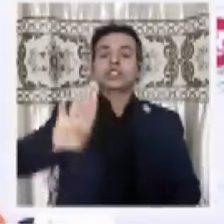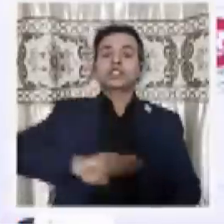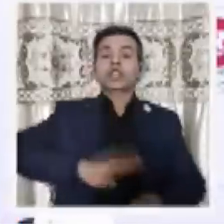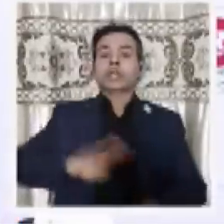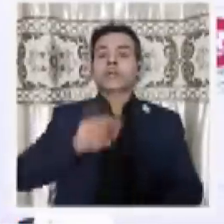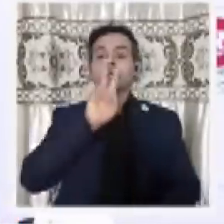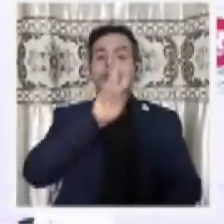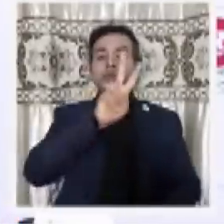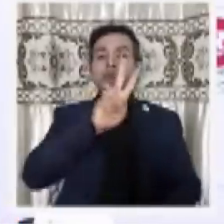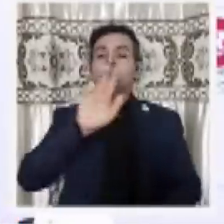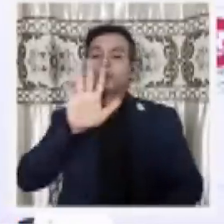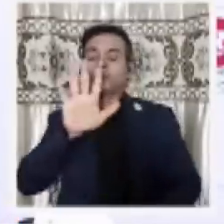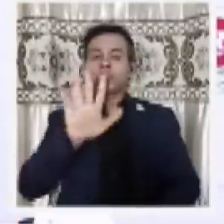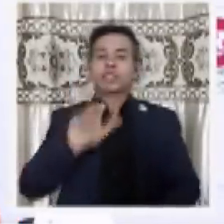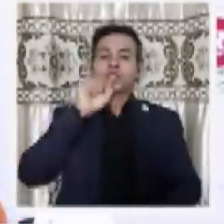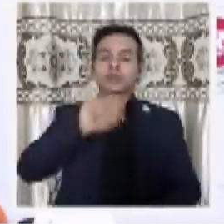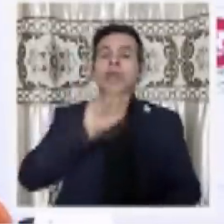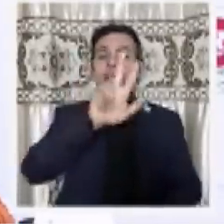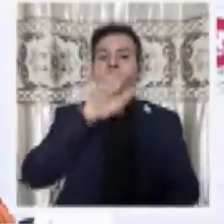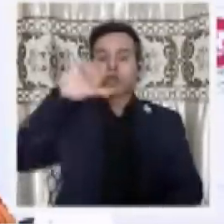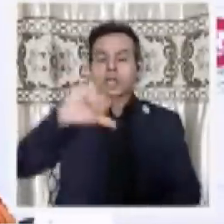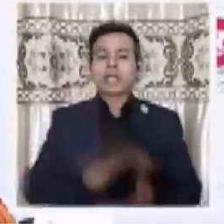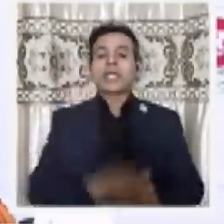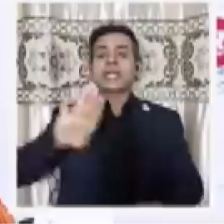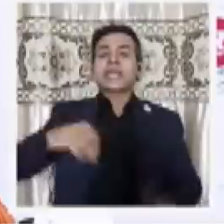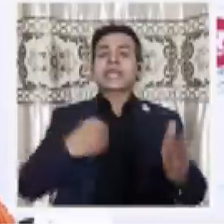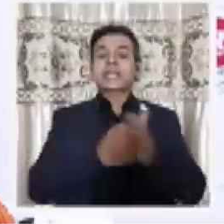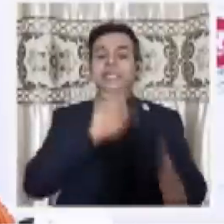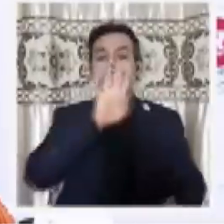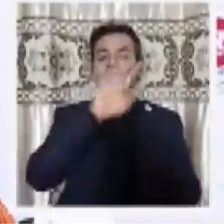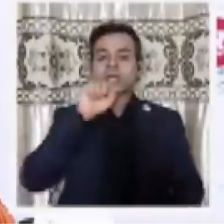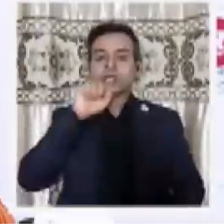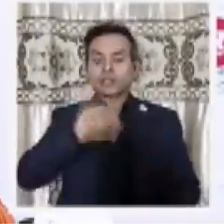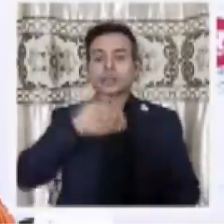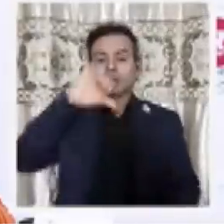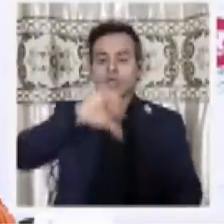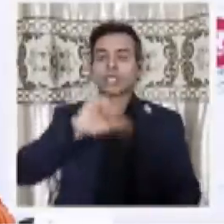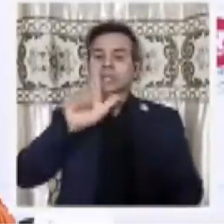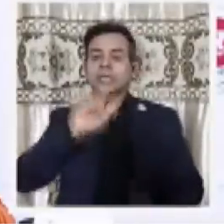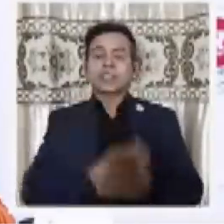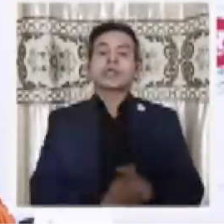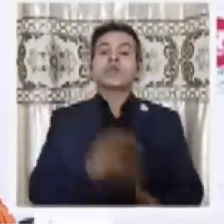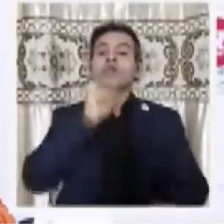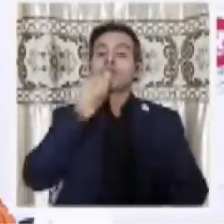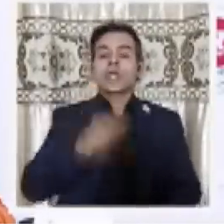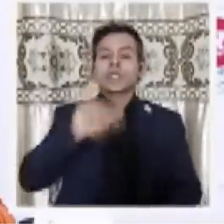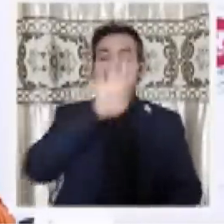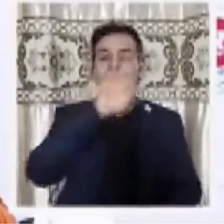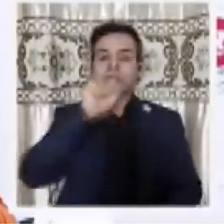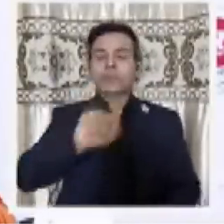বিভাগভিত্তিক শতকরা মৃত্যুর হার ঢাকা বিভাগে 51.33%, চট্টগ্রাম